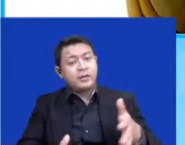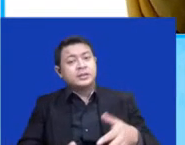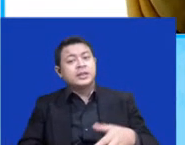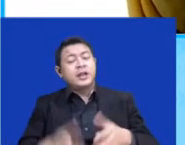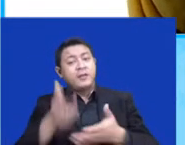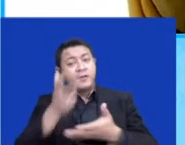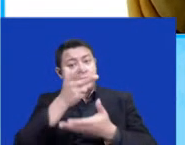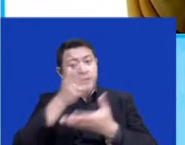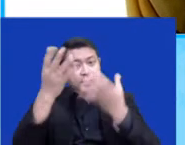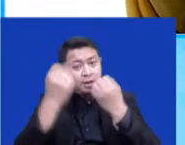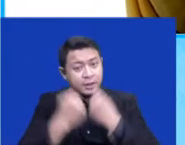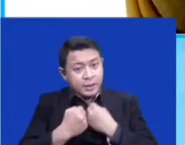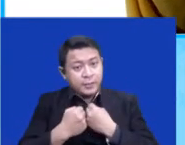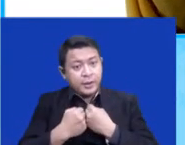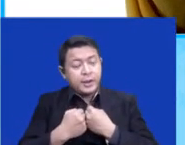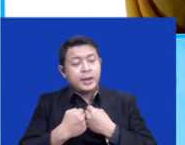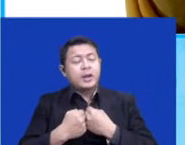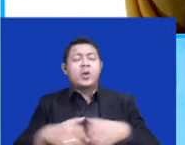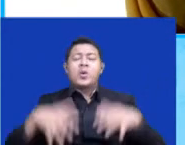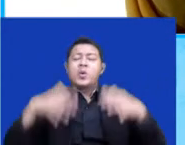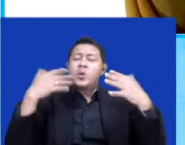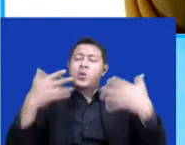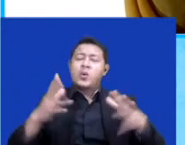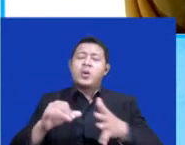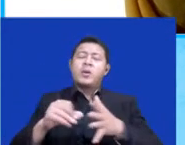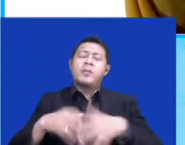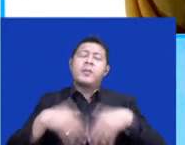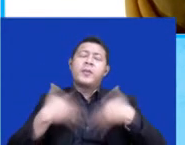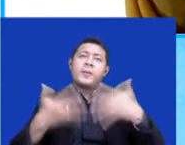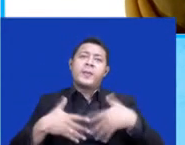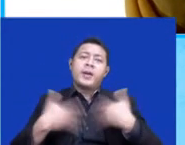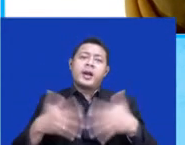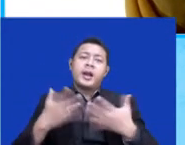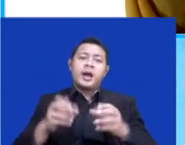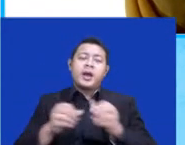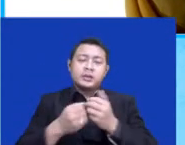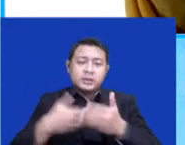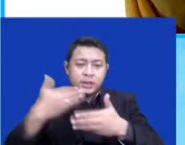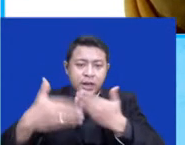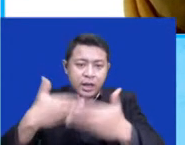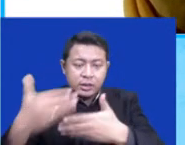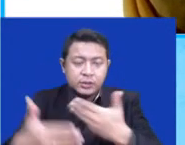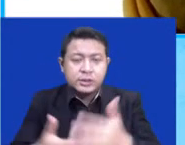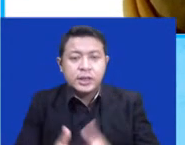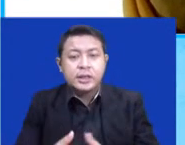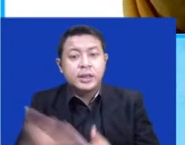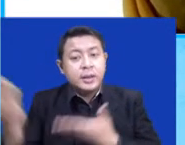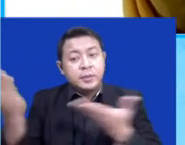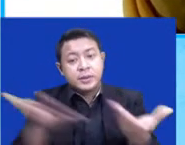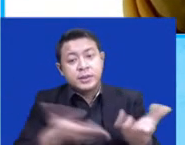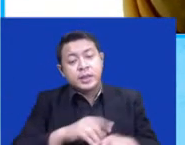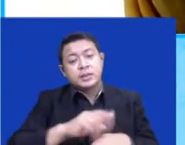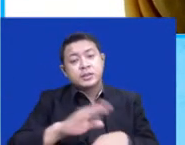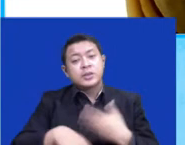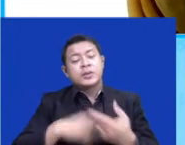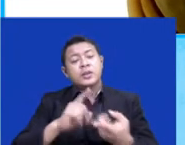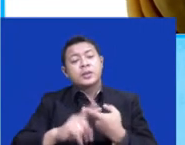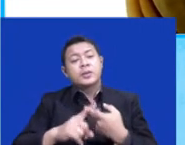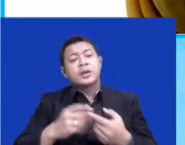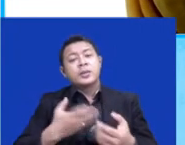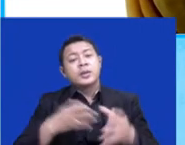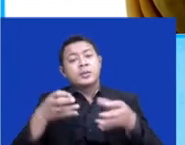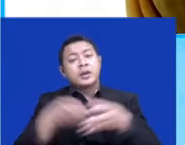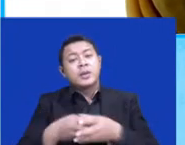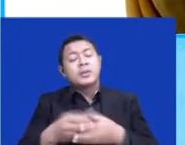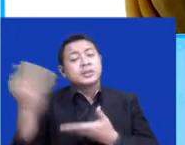disampaikan sangat membanggakan dan perlu diteruskan. Nah, saya persilakan kepada seluruh sahabat DHP yang masih bergabung. Silakan kalau